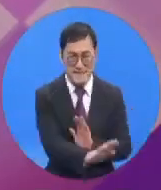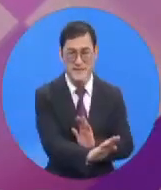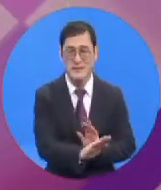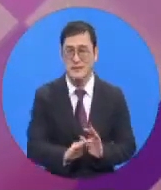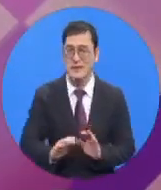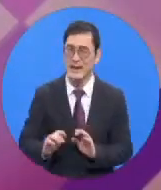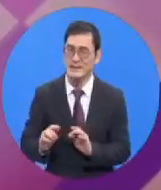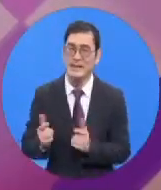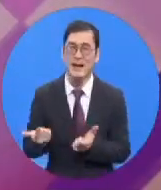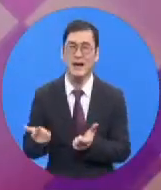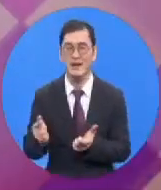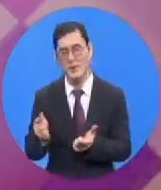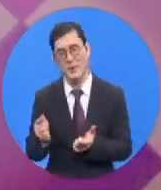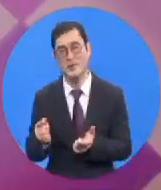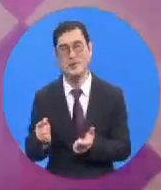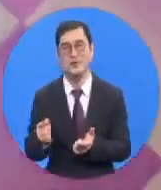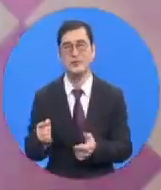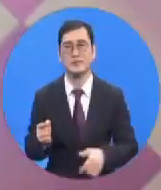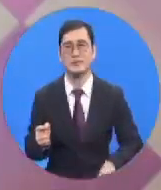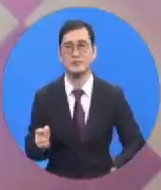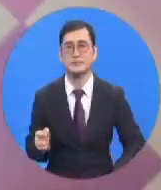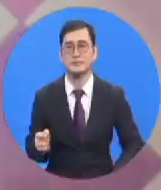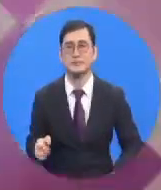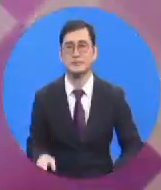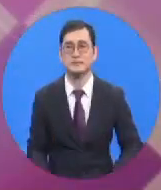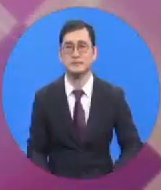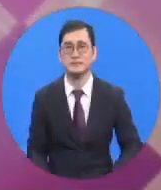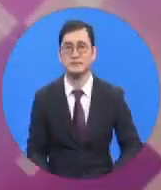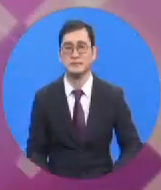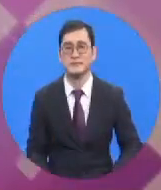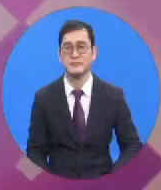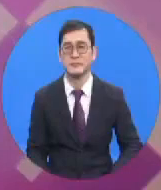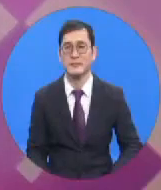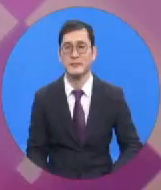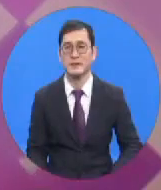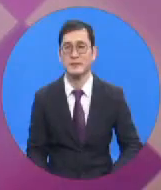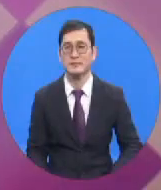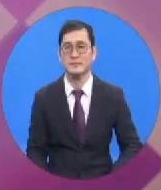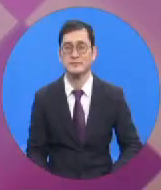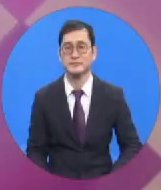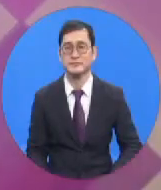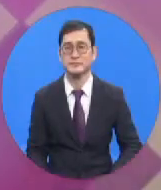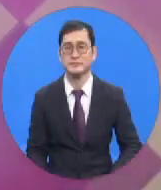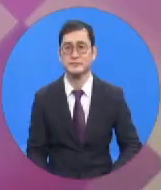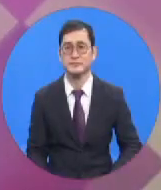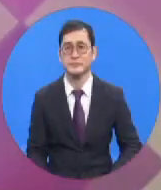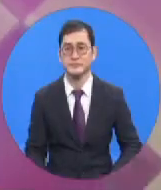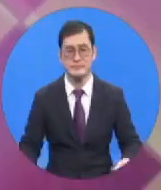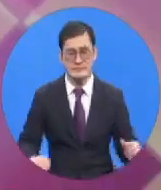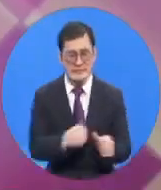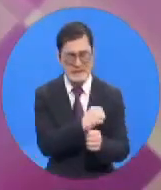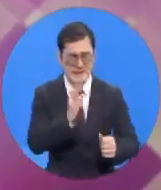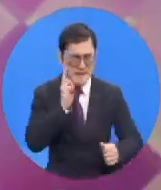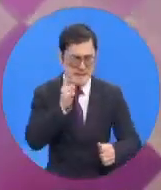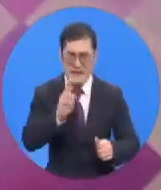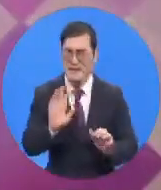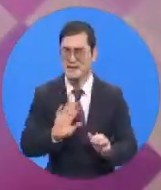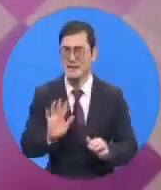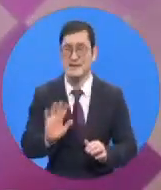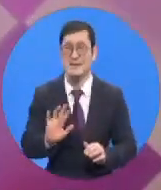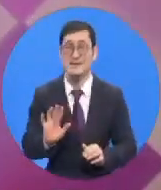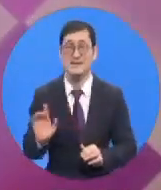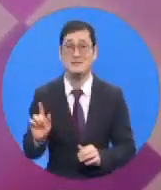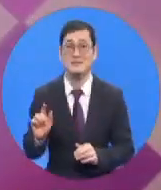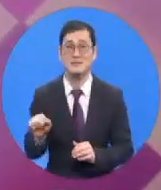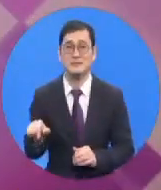골절이 있었다. 그 부분도 인정하지 않았고 또 복부에 심한 위력을 행사했다. 이 부분도 인정하지 않았는데 윤통 실장님 앞으로